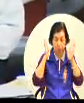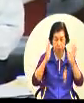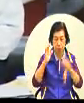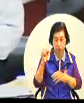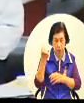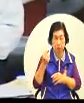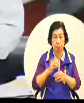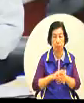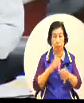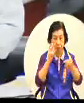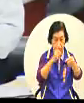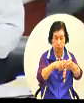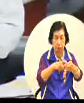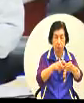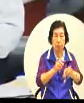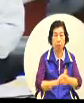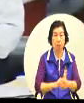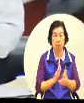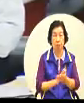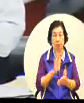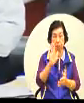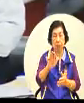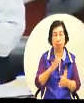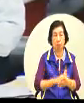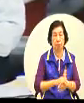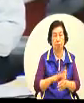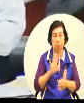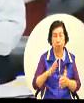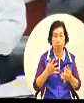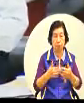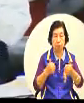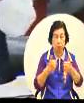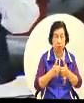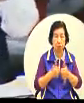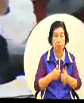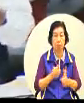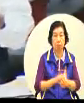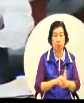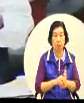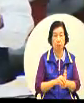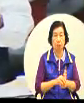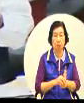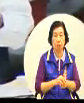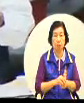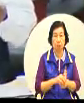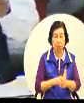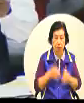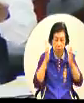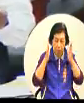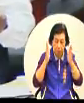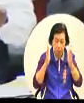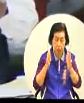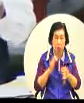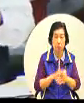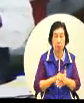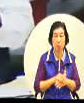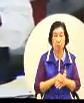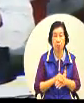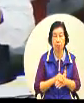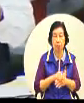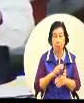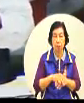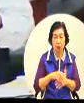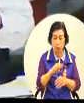这个将来我有机会，我也把明确所看到的议